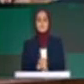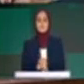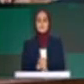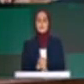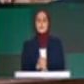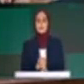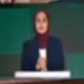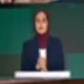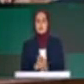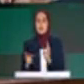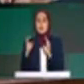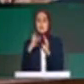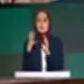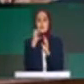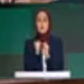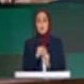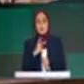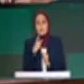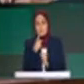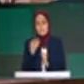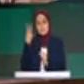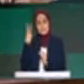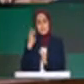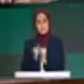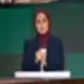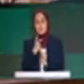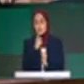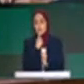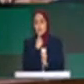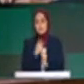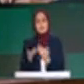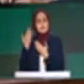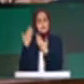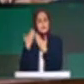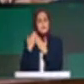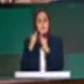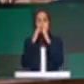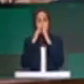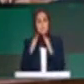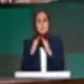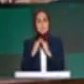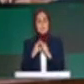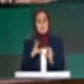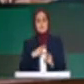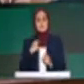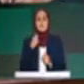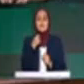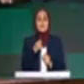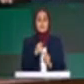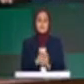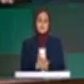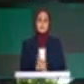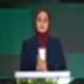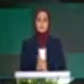دلوقتي مطبوع عليها جنب تاريخ الصلاحية مبادرة أهل الرمضان رعاية